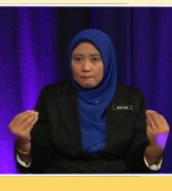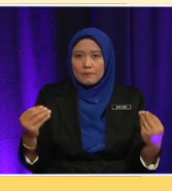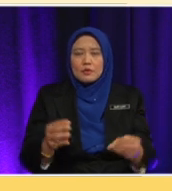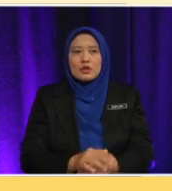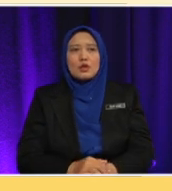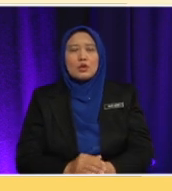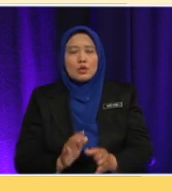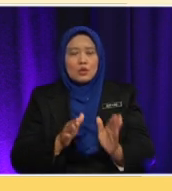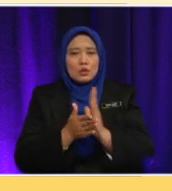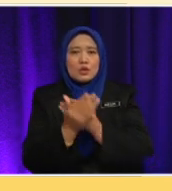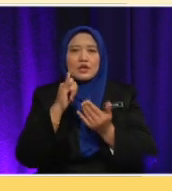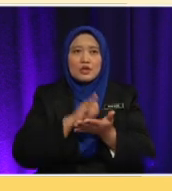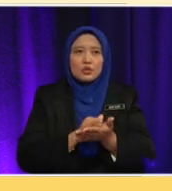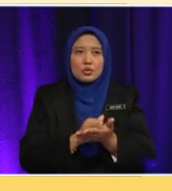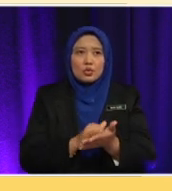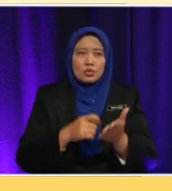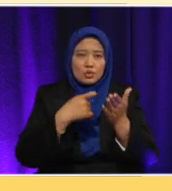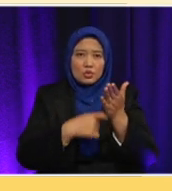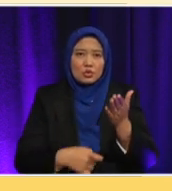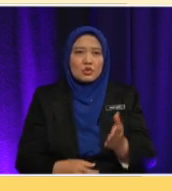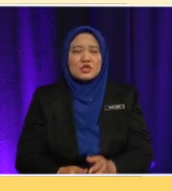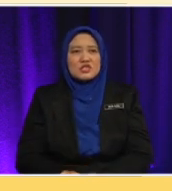tinggi dan sebagainya